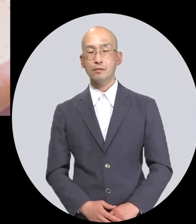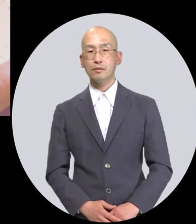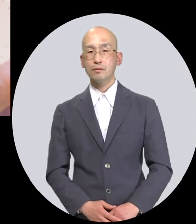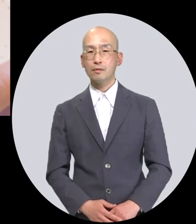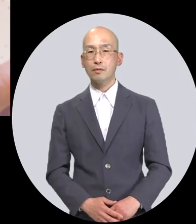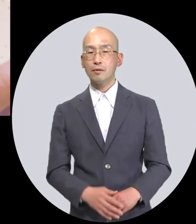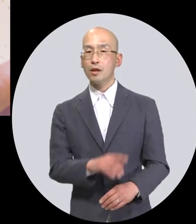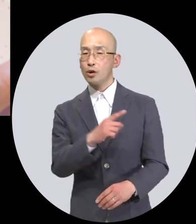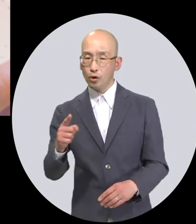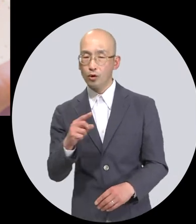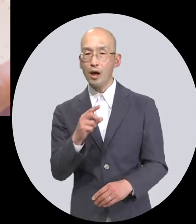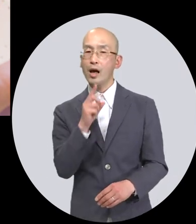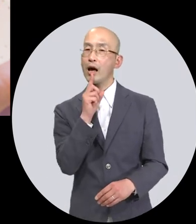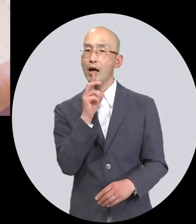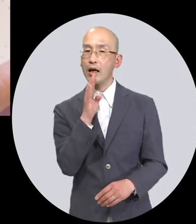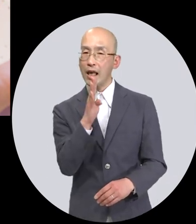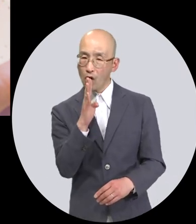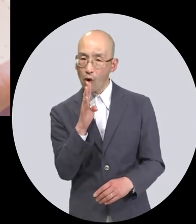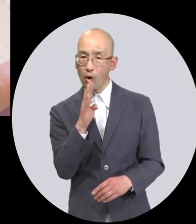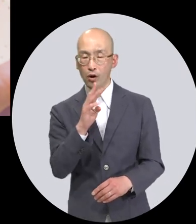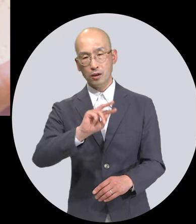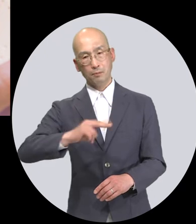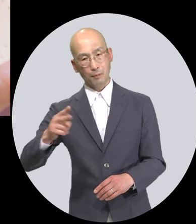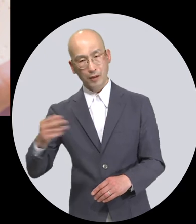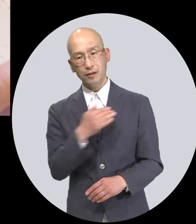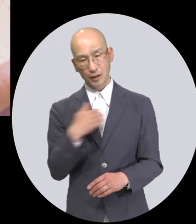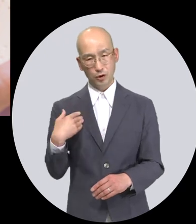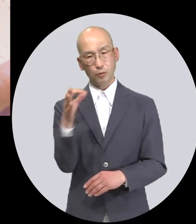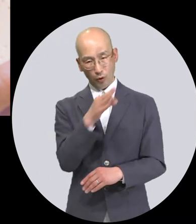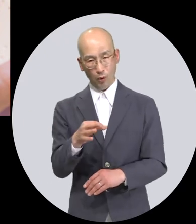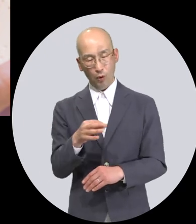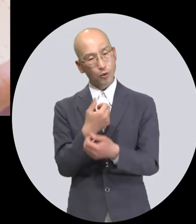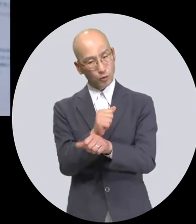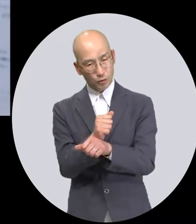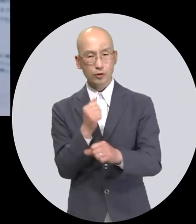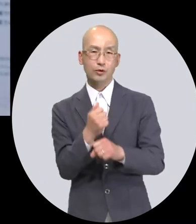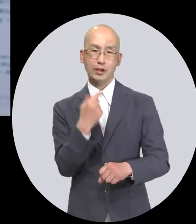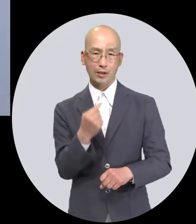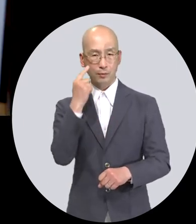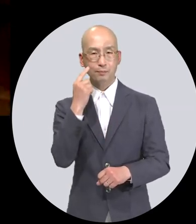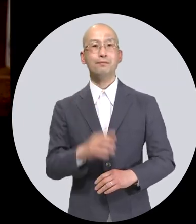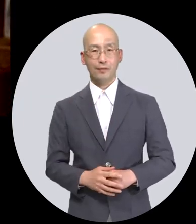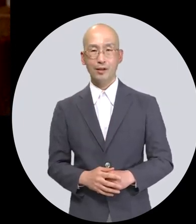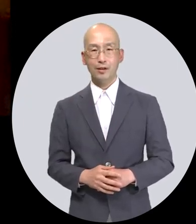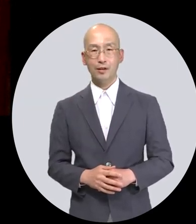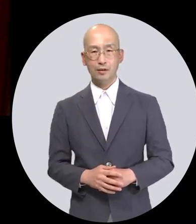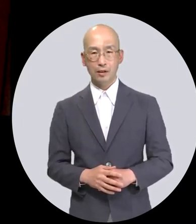これ言葉だけにしたのもいろいろな言語に翻訳できるものを作りたいなと思って言葉